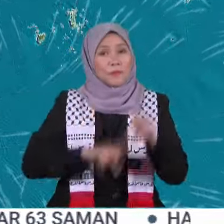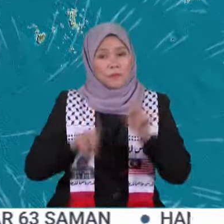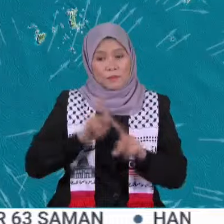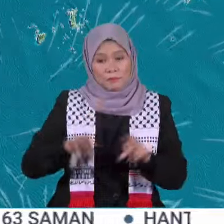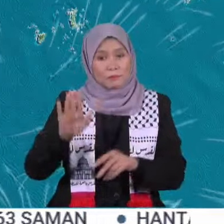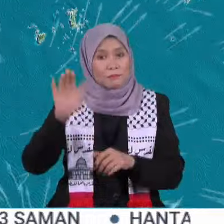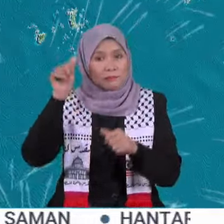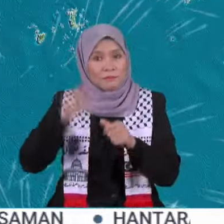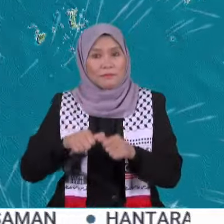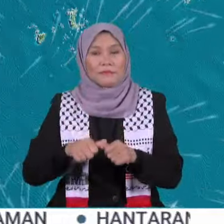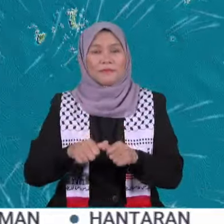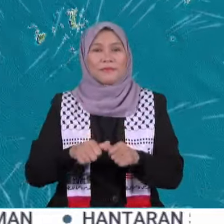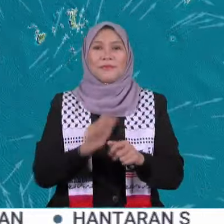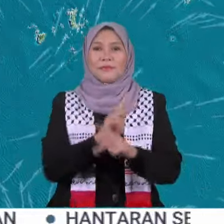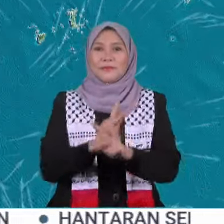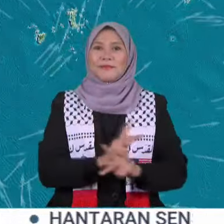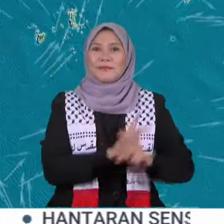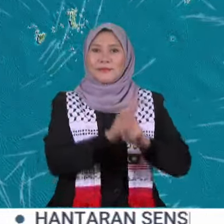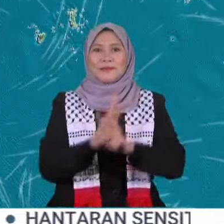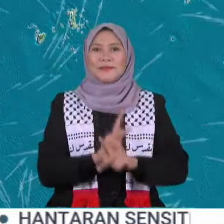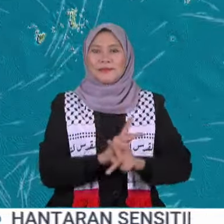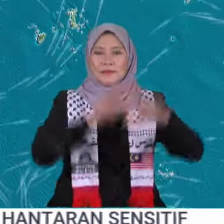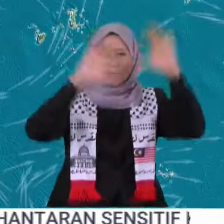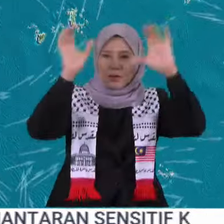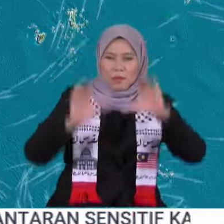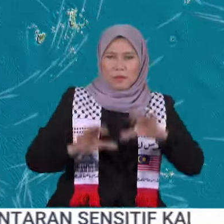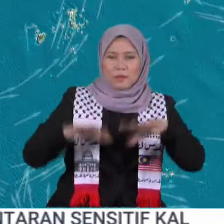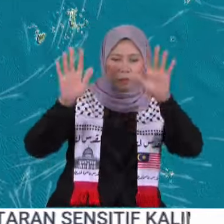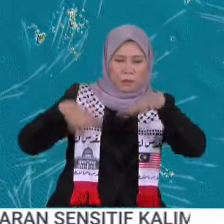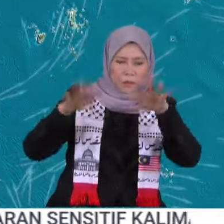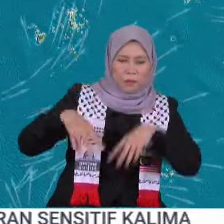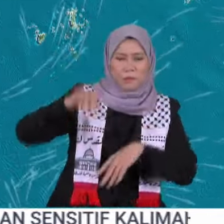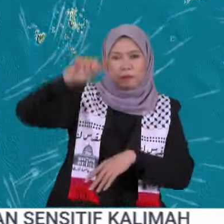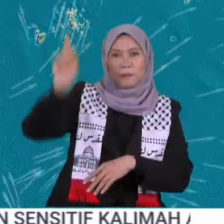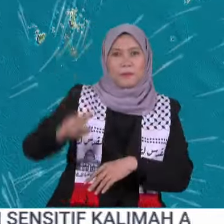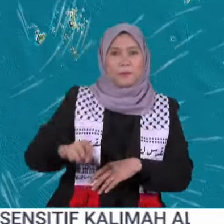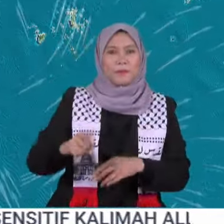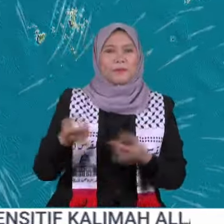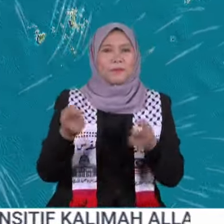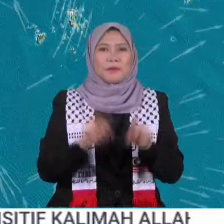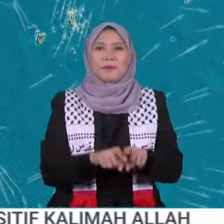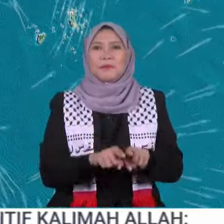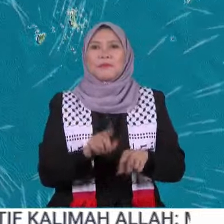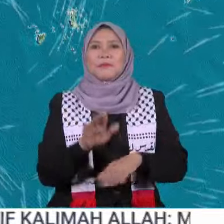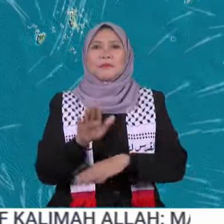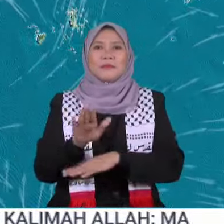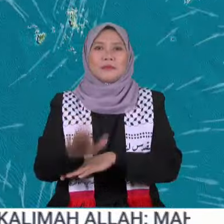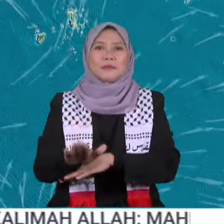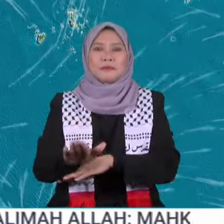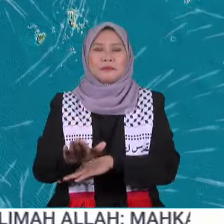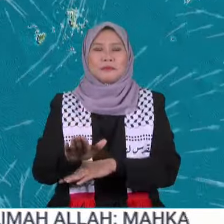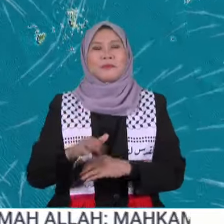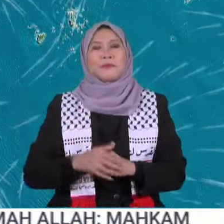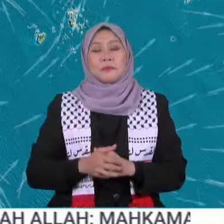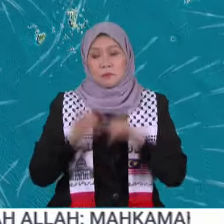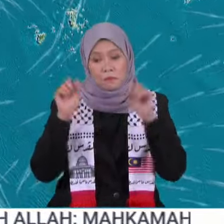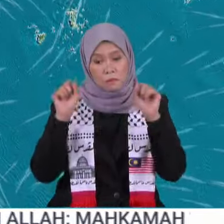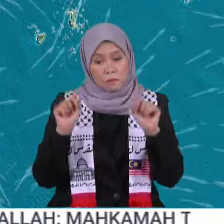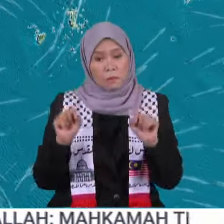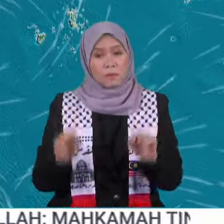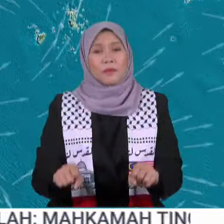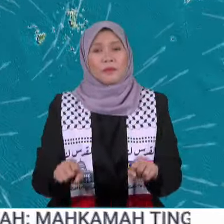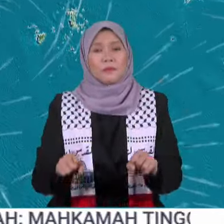lagi diingatkan supaya berwaspada dengan cuaca ribut petir pada sebelah petang yang berlaku pada fasa peralihan monsun ini yang boleh